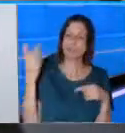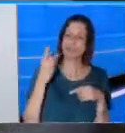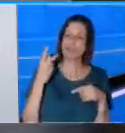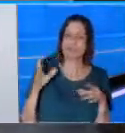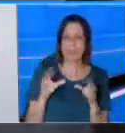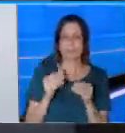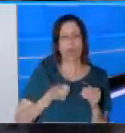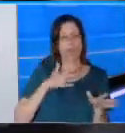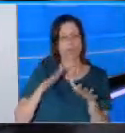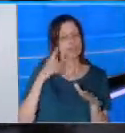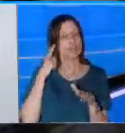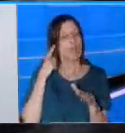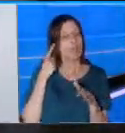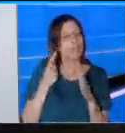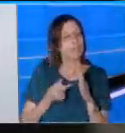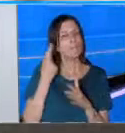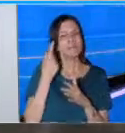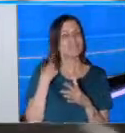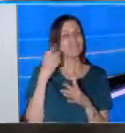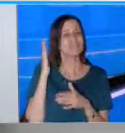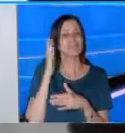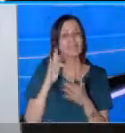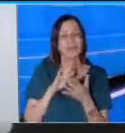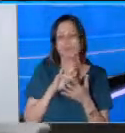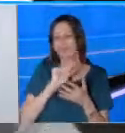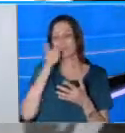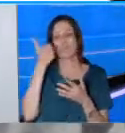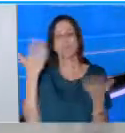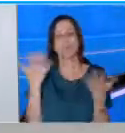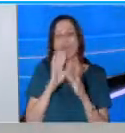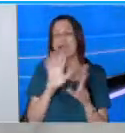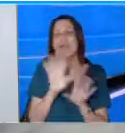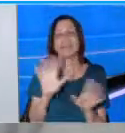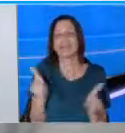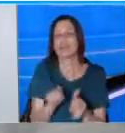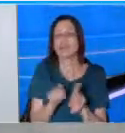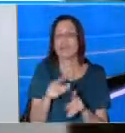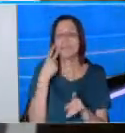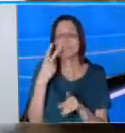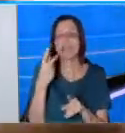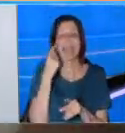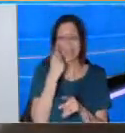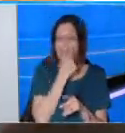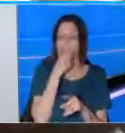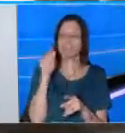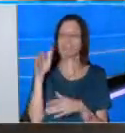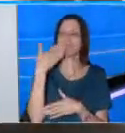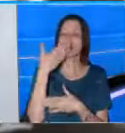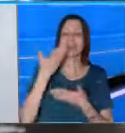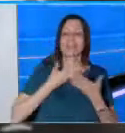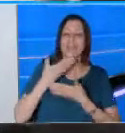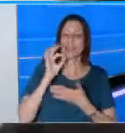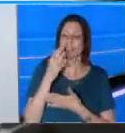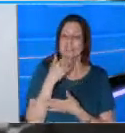הממשלה, ולשמוע ממקור ראשון את מה שקורה. אין כמו מראה עיניים, ואלה מדינות מאוד ידידותיות לישראל. למעשה זה